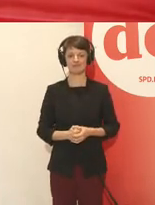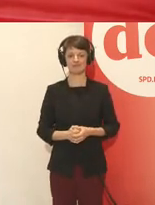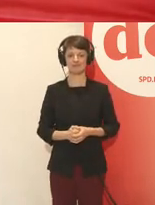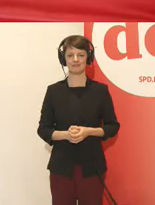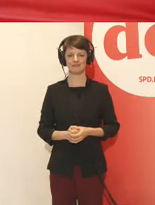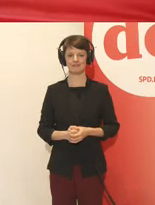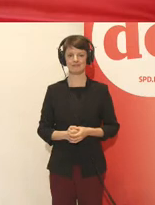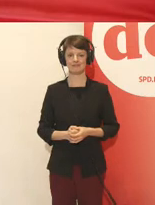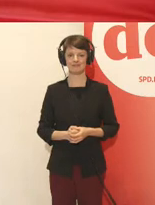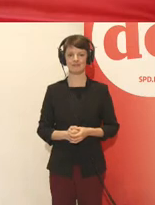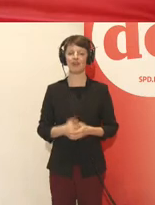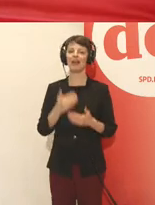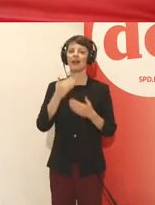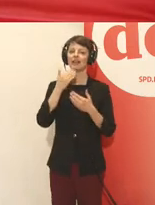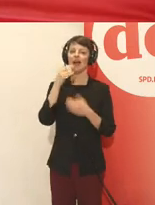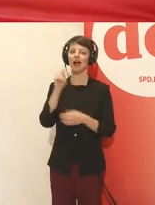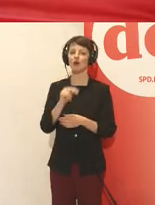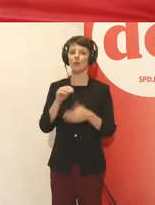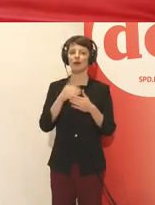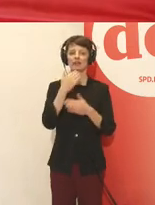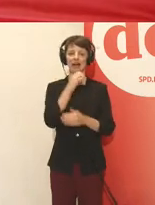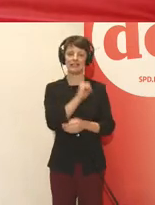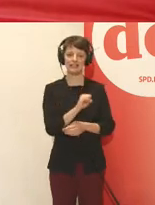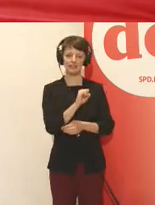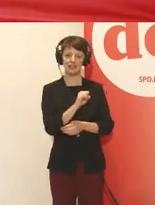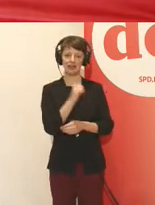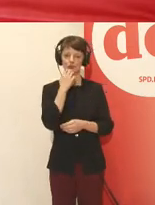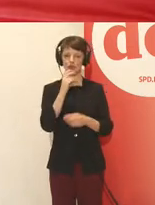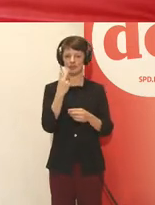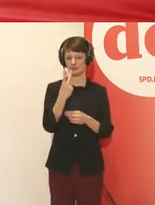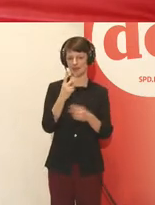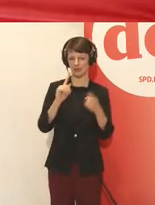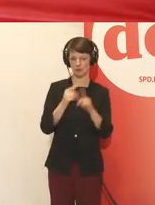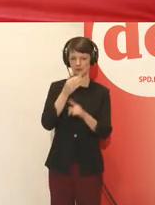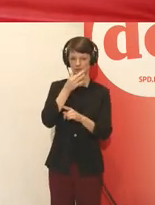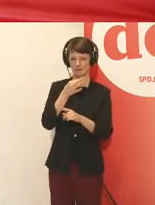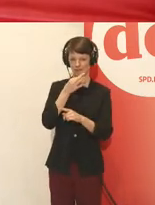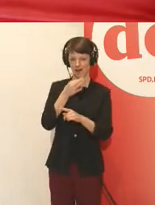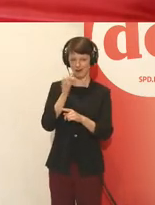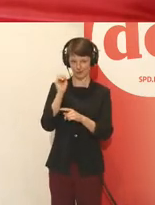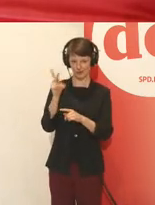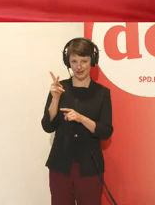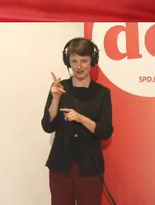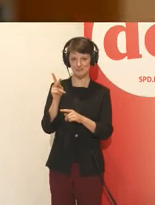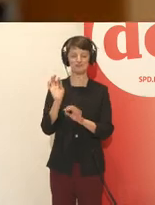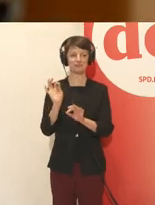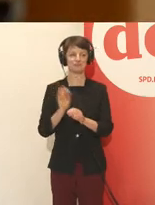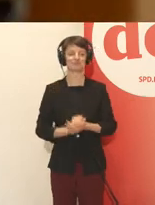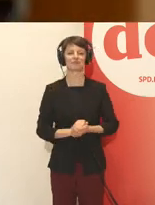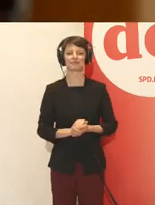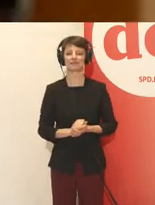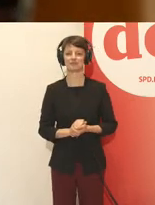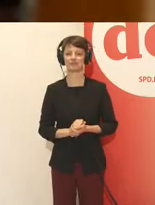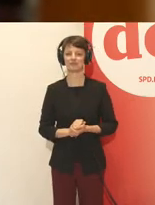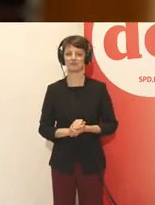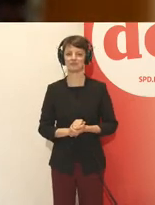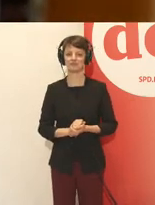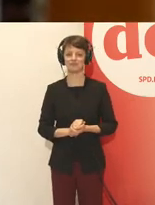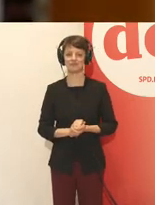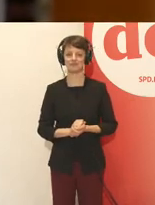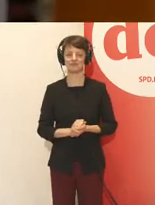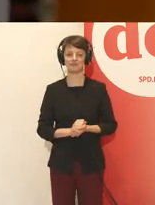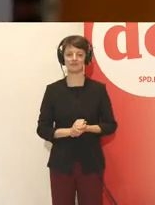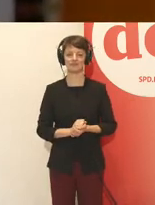danke danke saskia darf ich euch noch zwei kurze fragen stellen bevor er wieder geht sonst war wird mich interessiert was